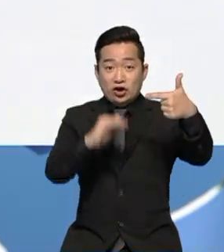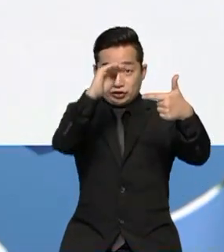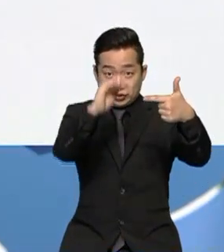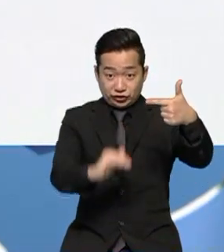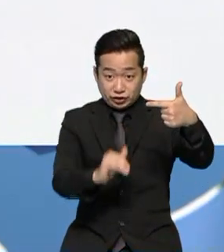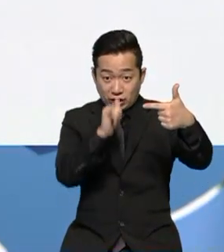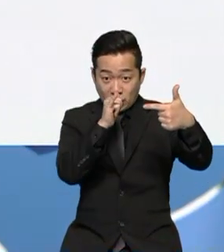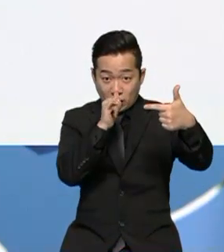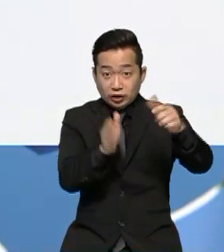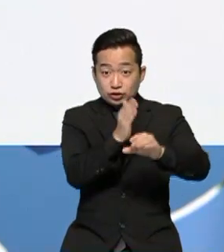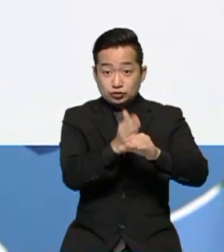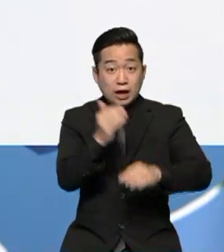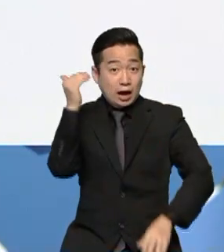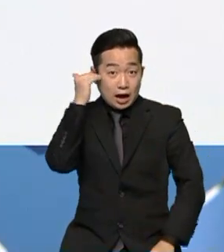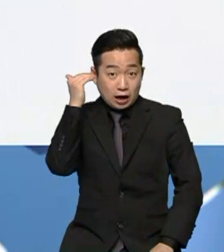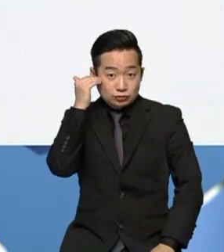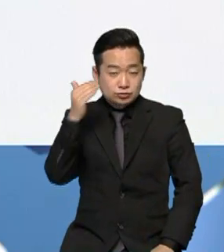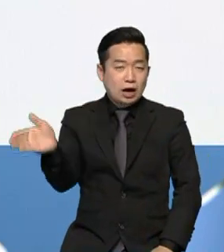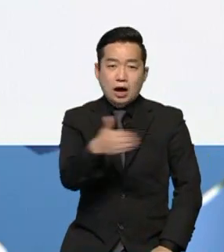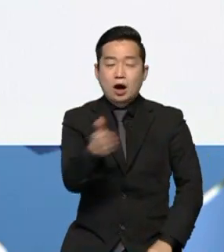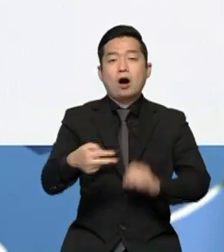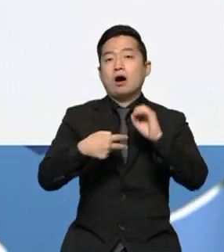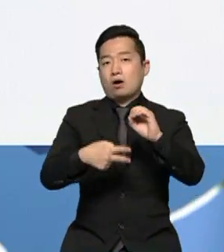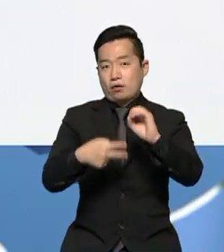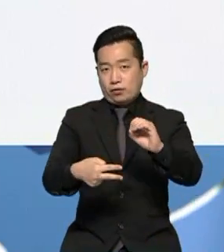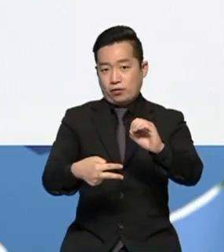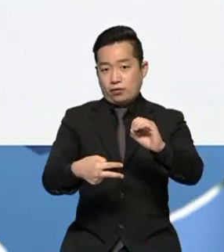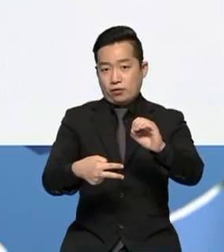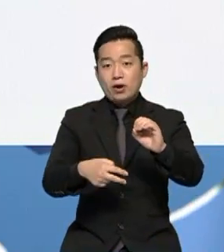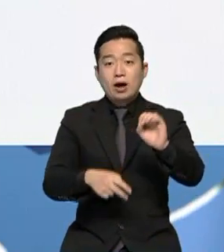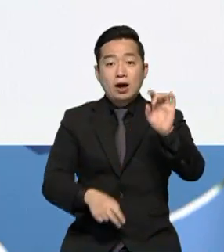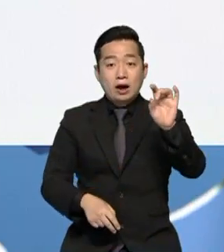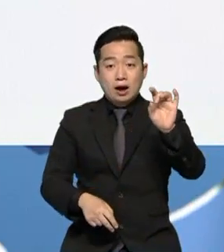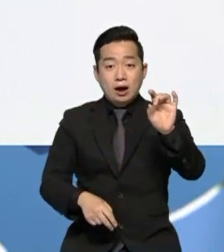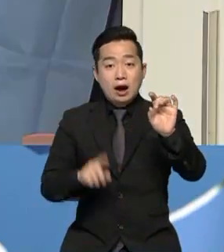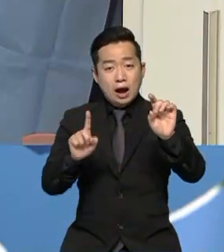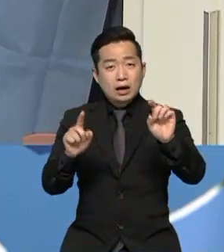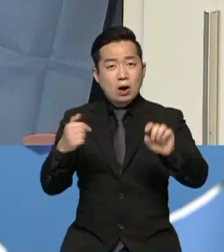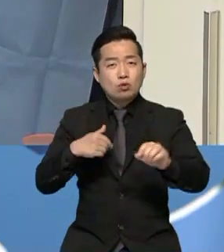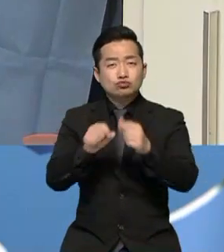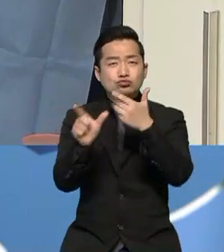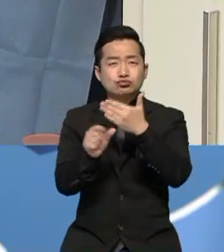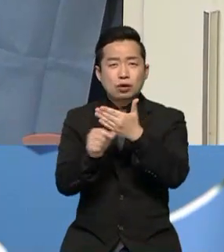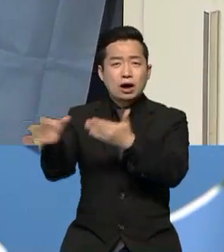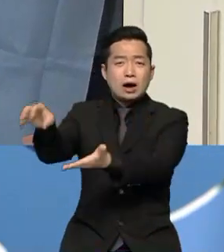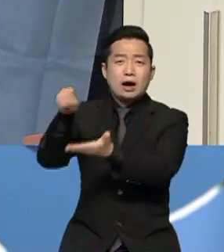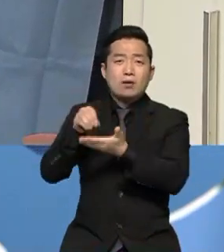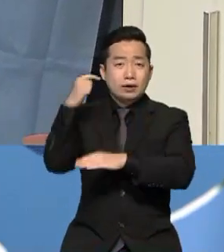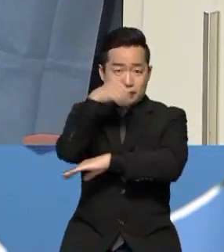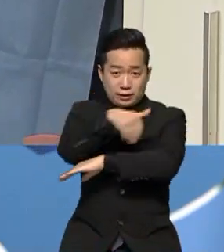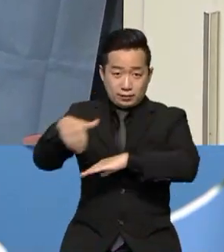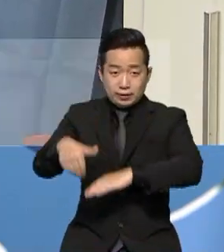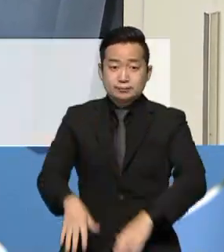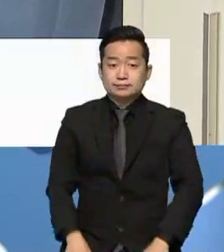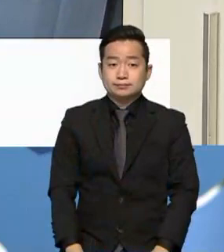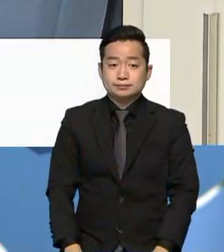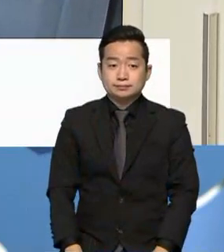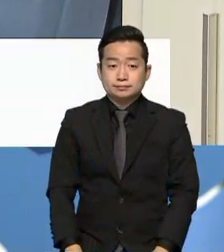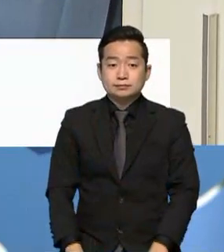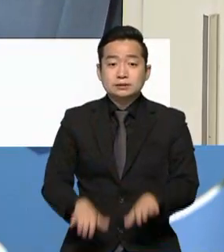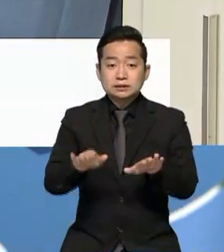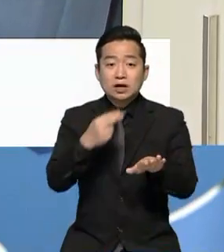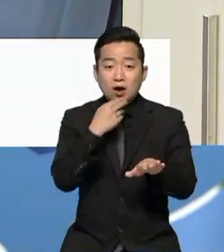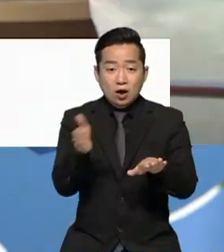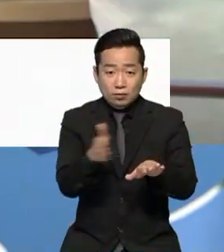저 중에서 우리나라는 현재 하나도 없습니다 한계가 오는 9월에나 도입될 예정입니다 없기 때문에